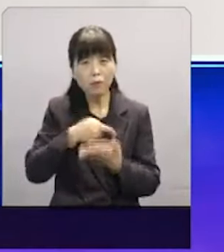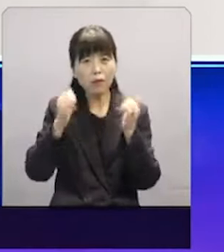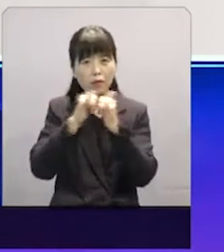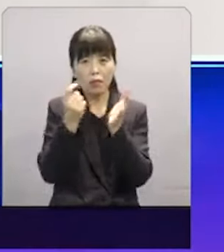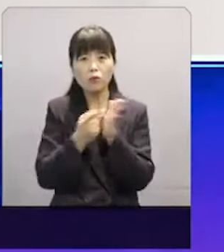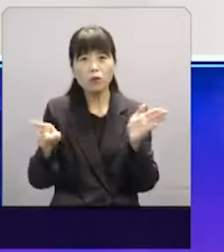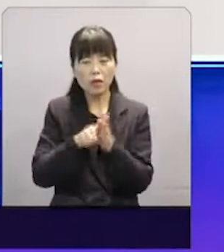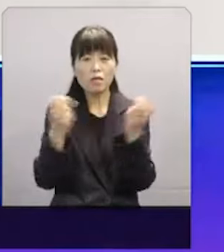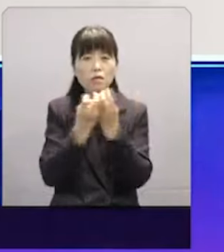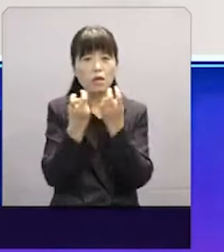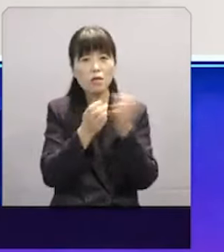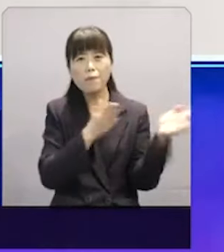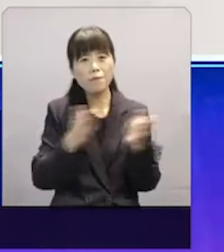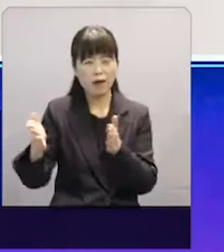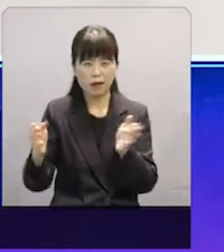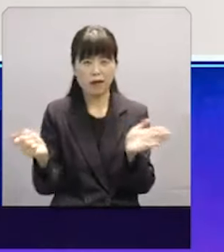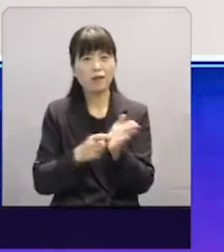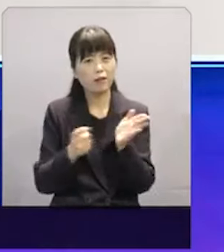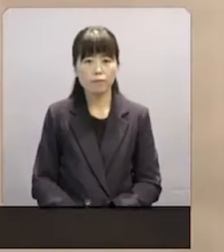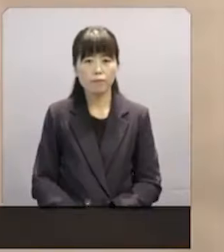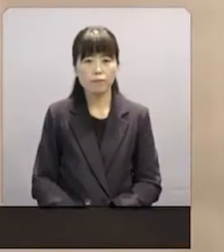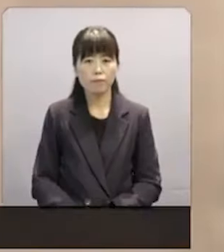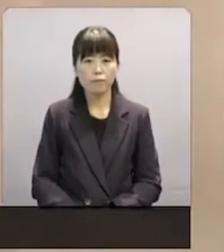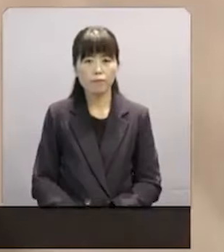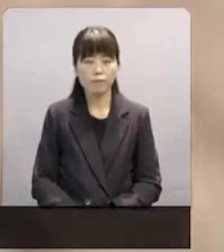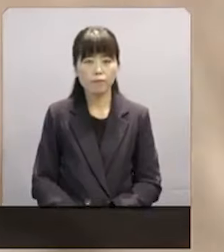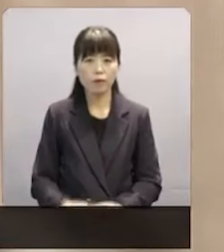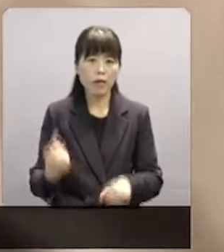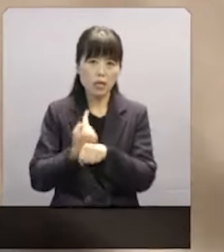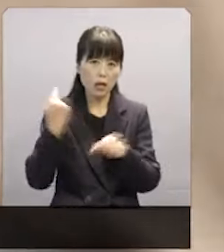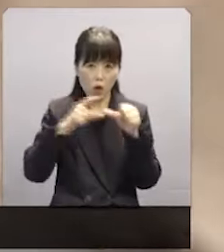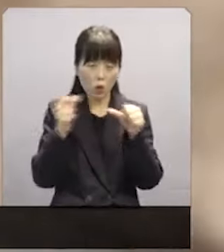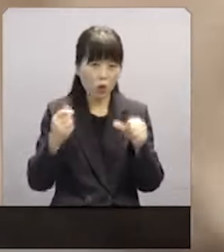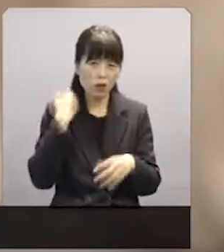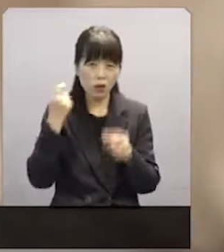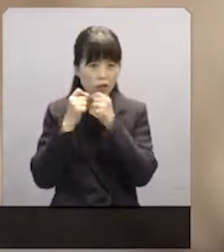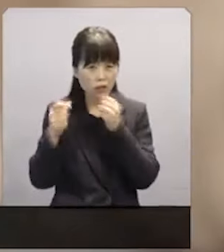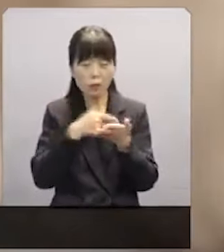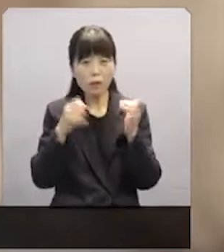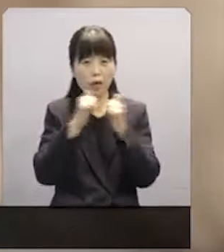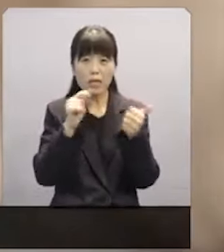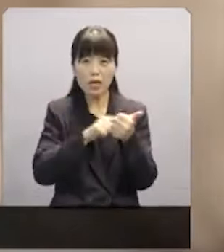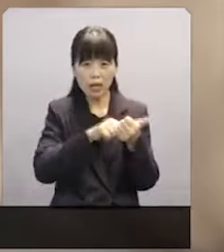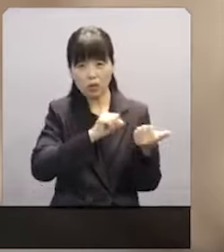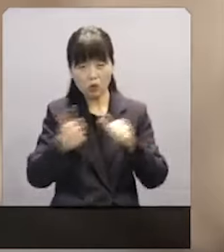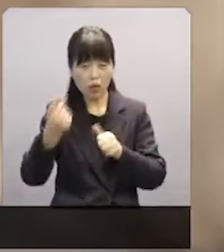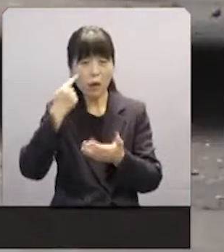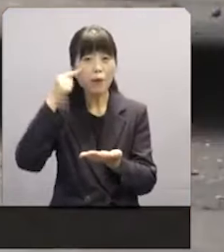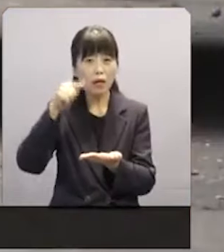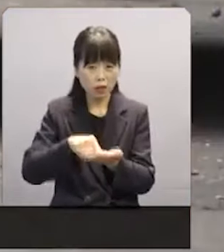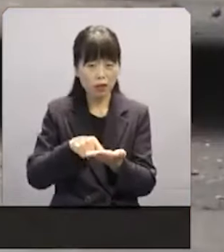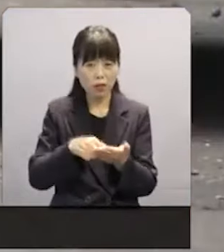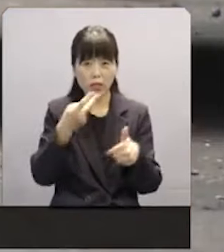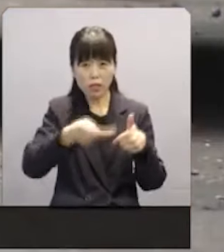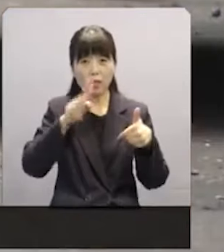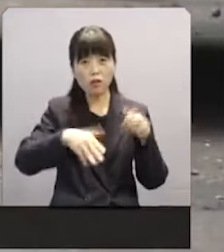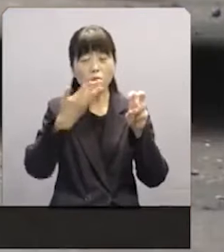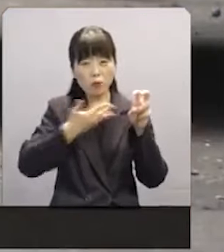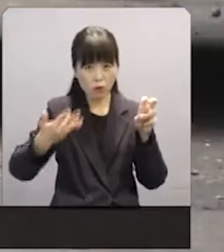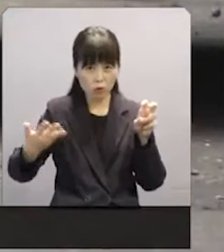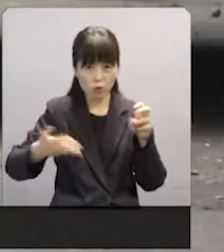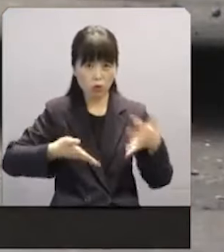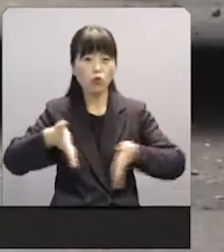위한 대책 마련이 시급해 보입니다. 지난해 5월 전세사기 피해자 A씨가 숨진 채 발견된 인천 미추홀구